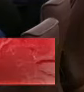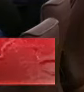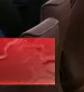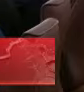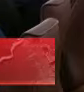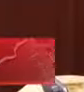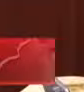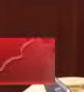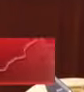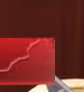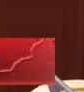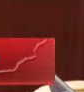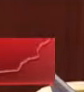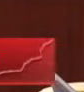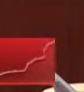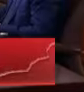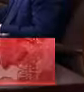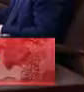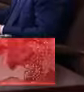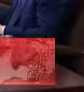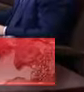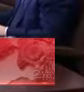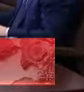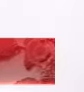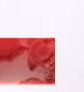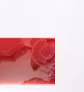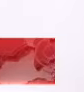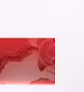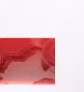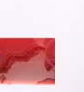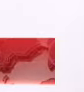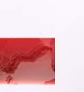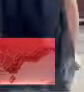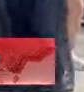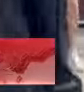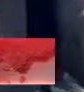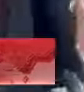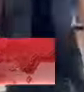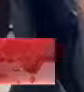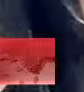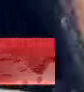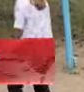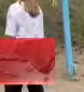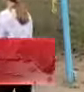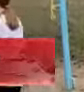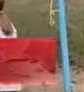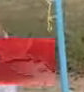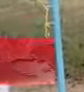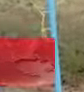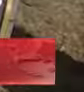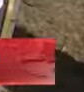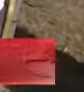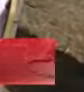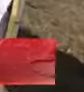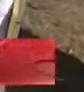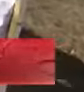жол берілмесін. Үкімет басшысы ойдан шығарып емес олқылықты қайталамайық деп ескерту жасады. Кезекті оқу жылы аяқталуына санаулы күн